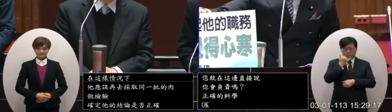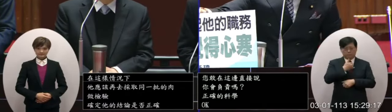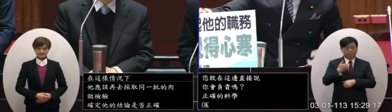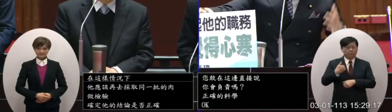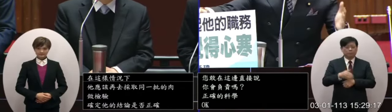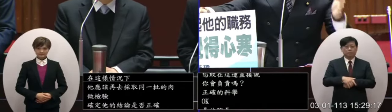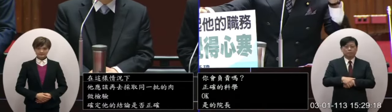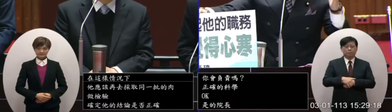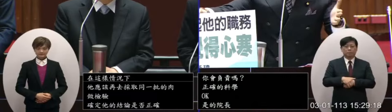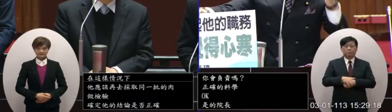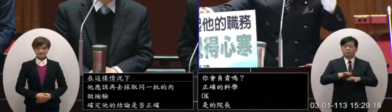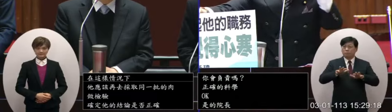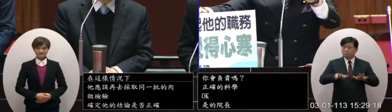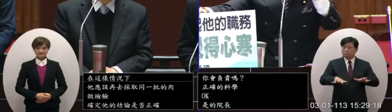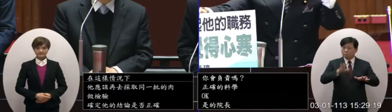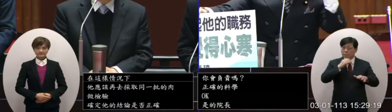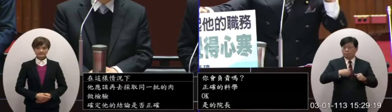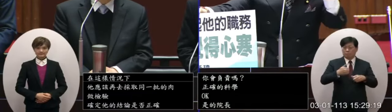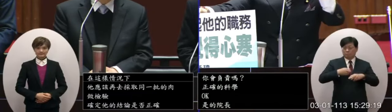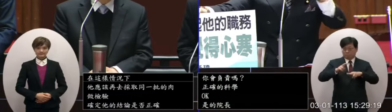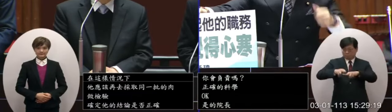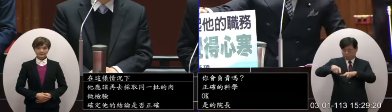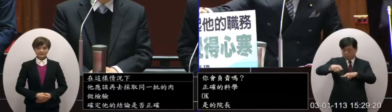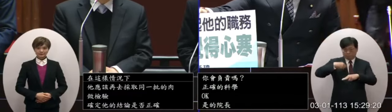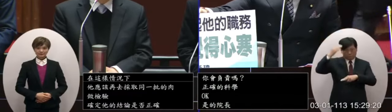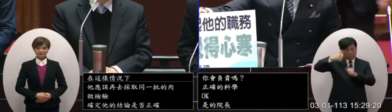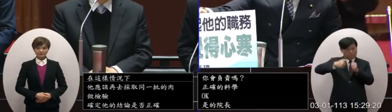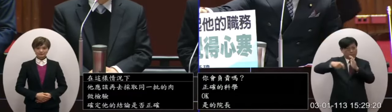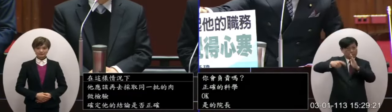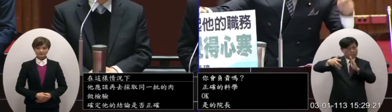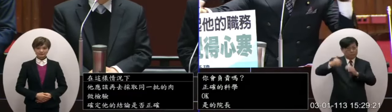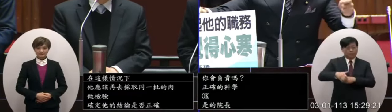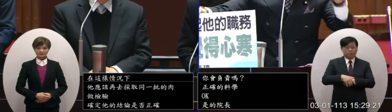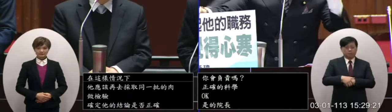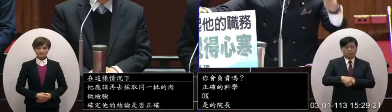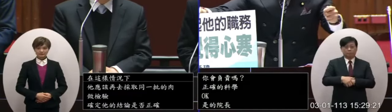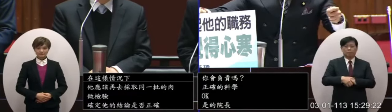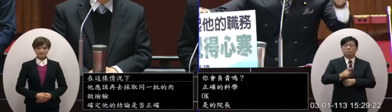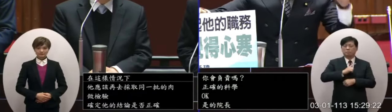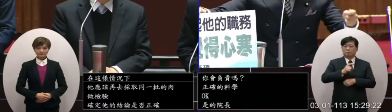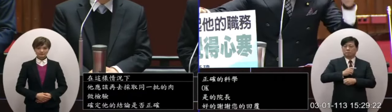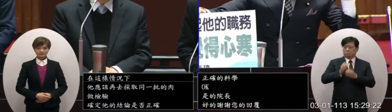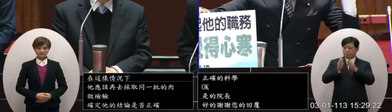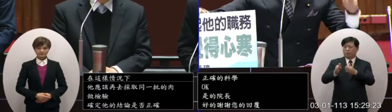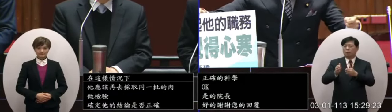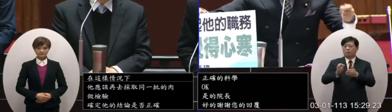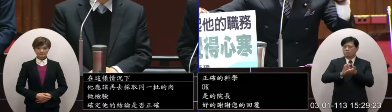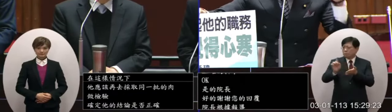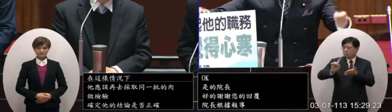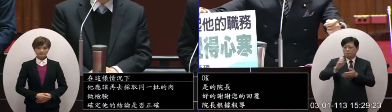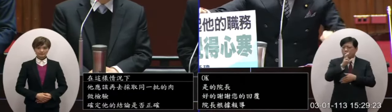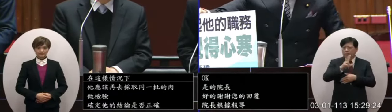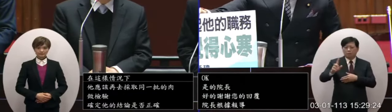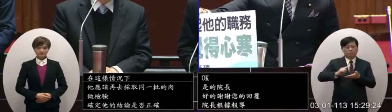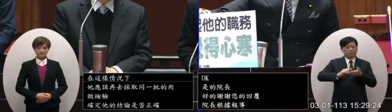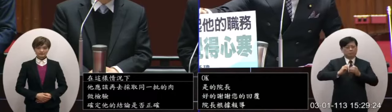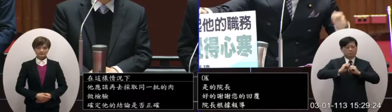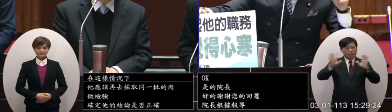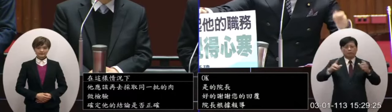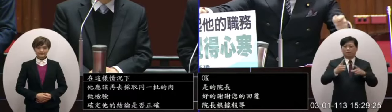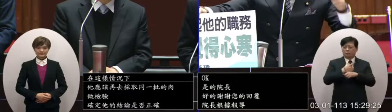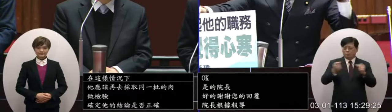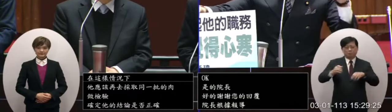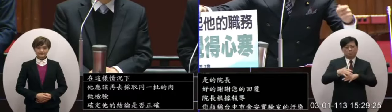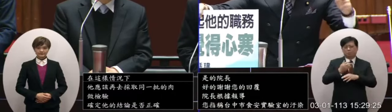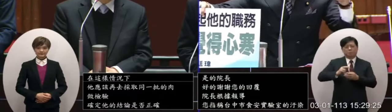有可能的，而现在坐在台下的郑文灿副院长是直接直指，不管用什么方式表达都